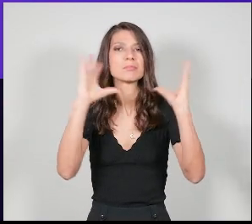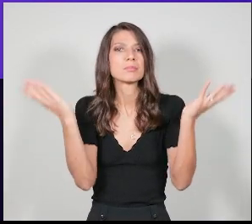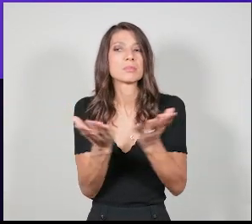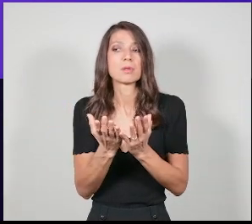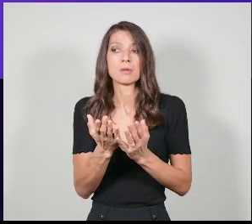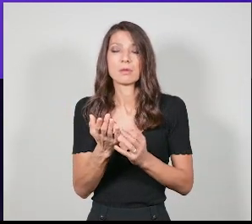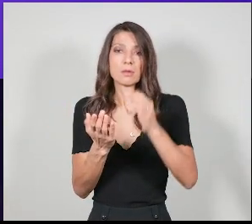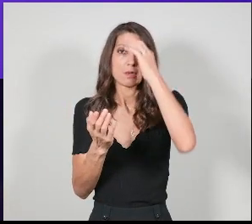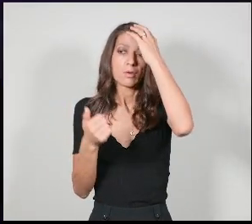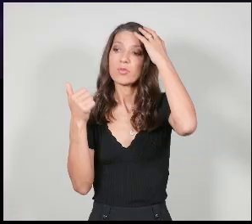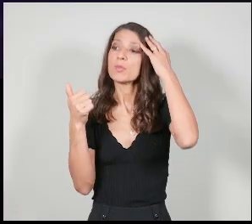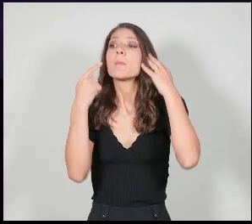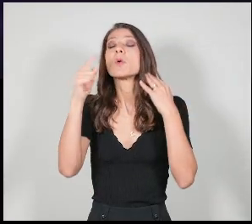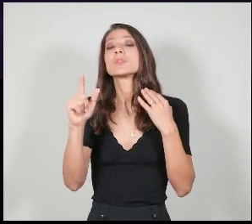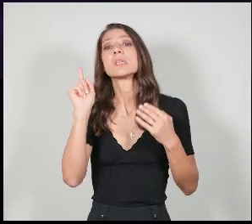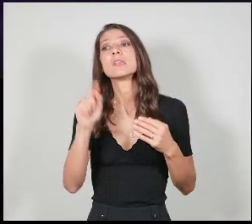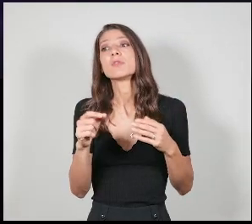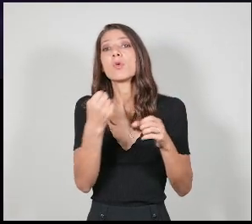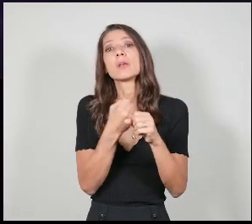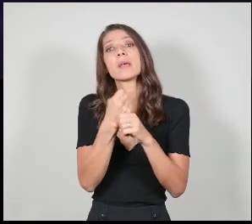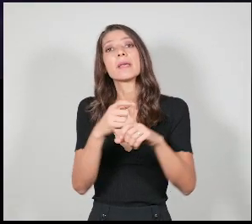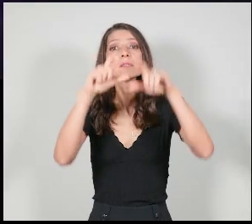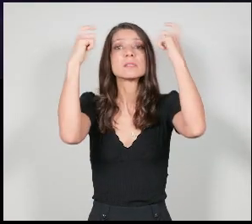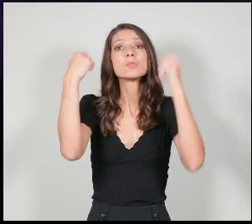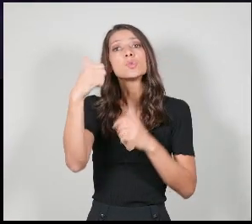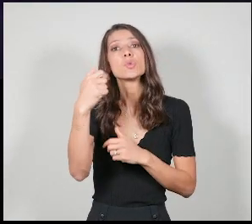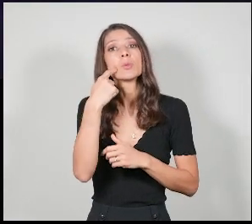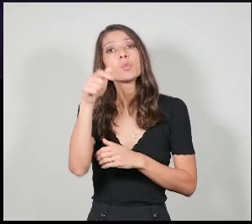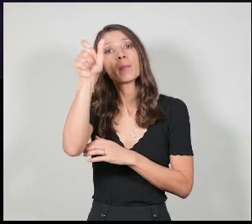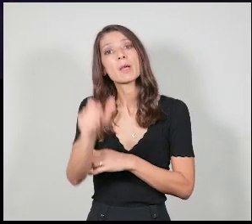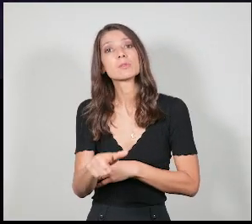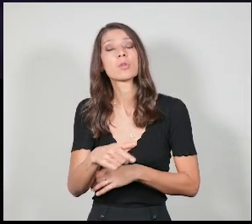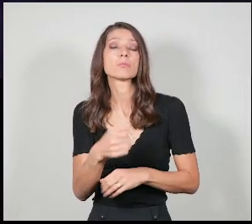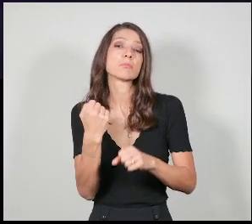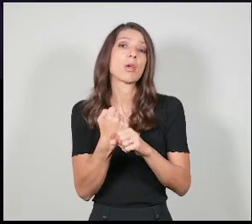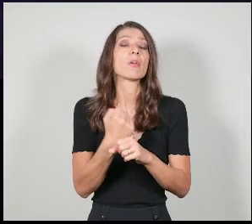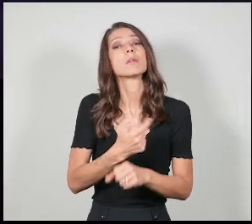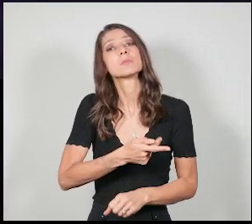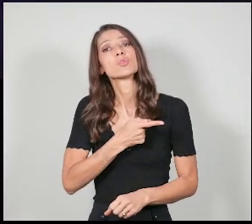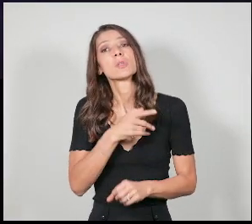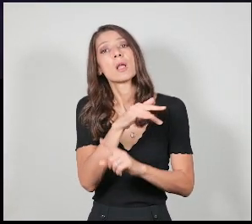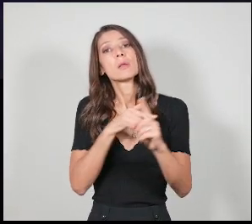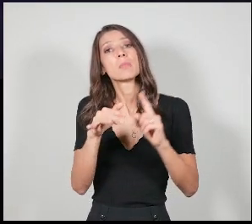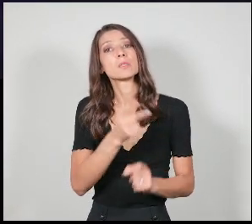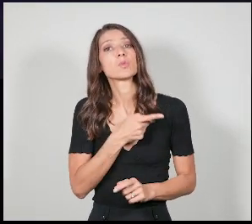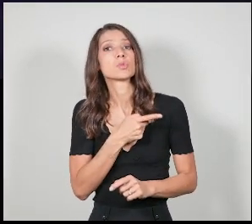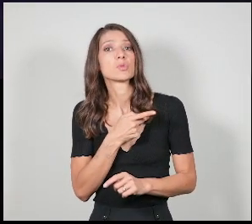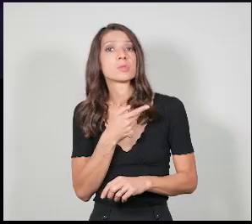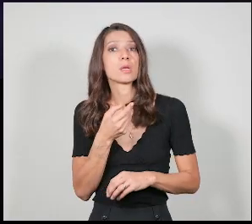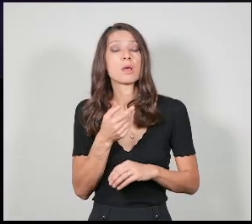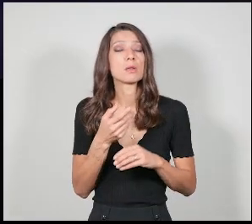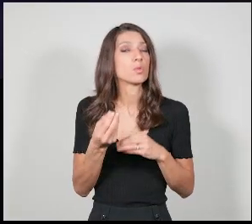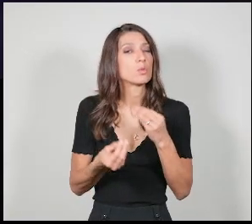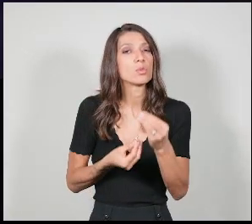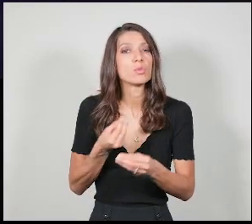travailleur social et médico-social pour aller dans le même sens, ou est-ce qu'on va unifié avec une mosaïque de métiers derrière?